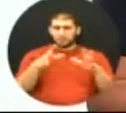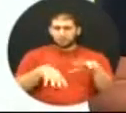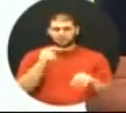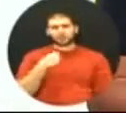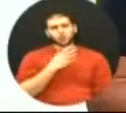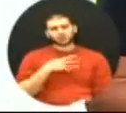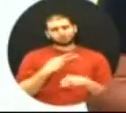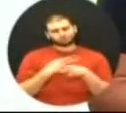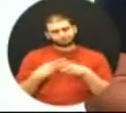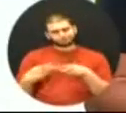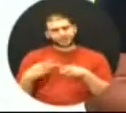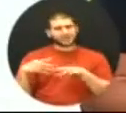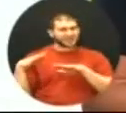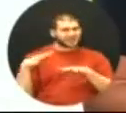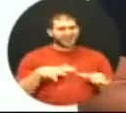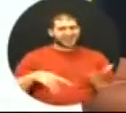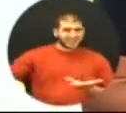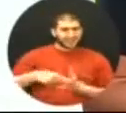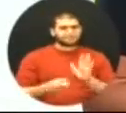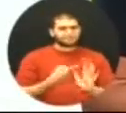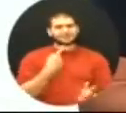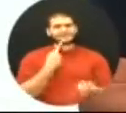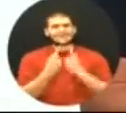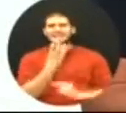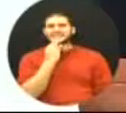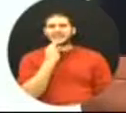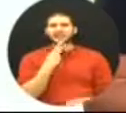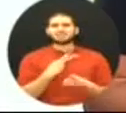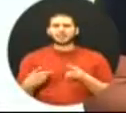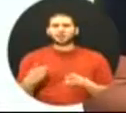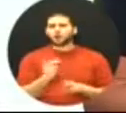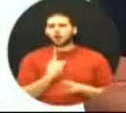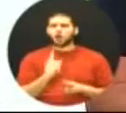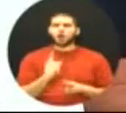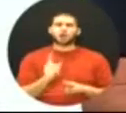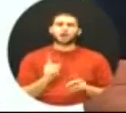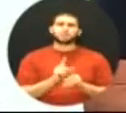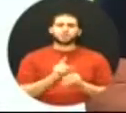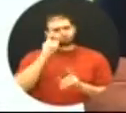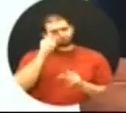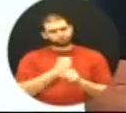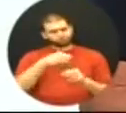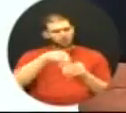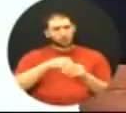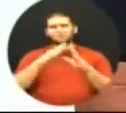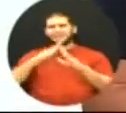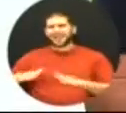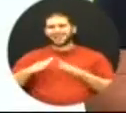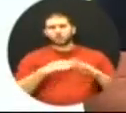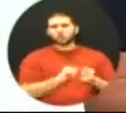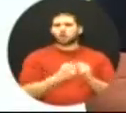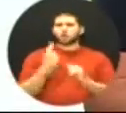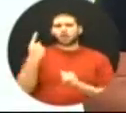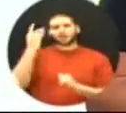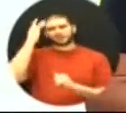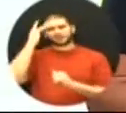רצינו להביא לכיכר פעם אחת שיח ישראלי שלא מתבצר בתוך מחנות, ולא עסוק כל אחד